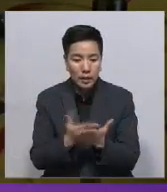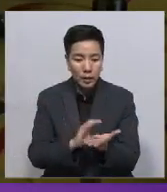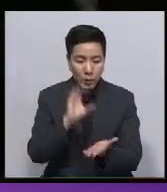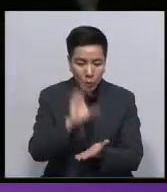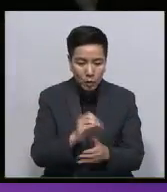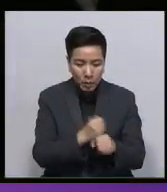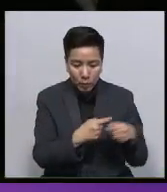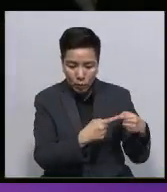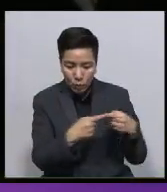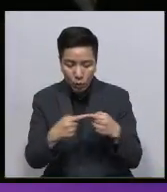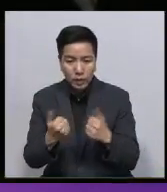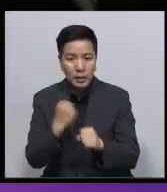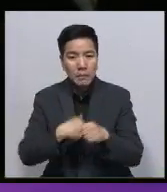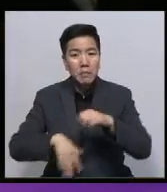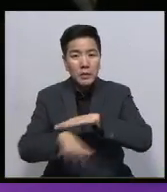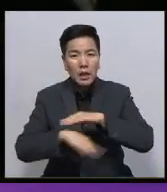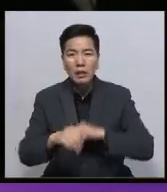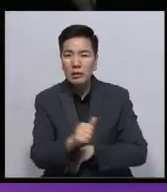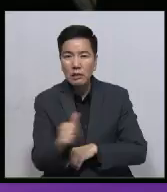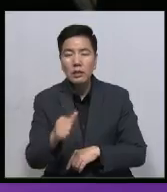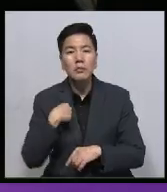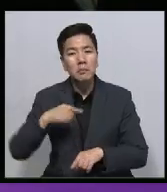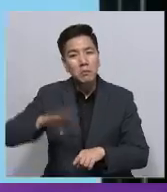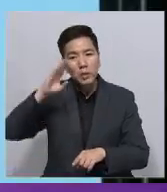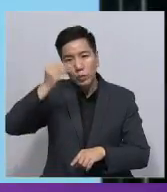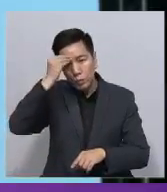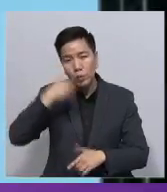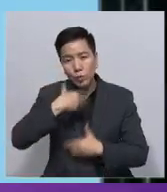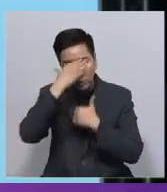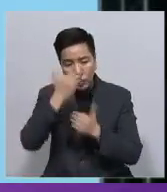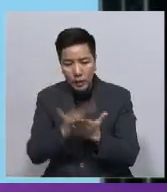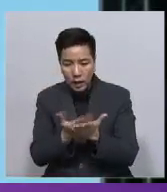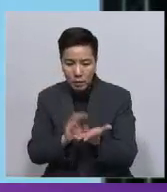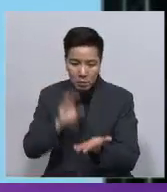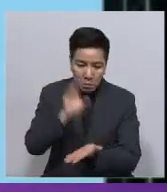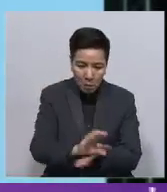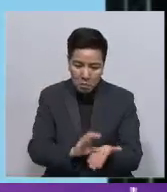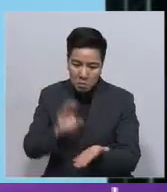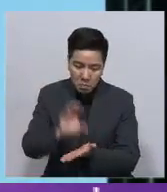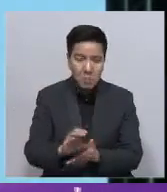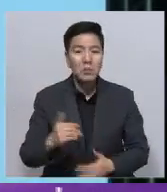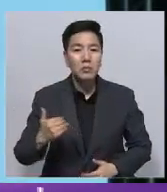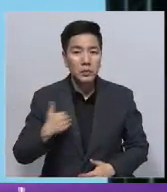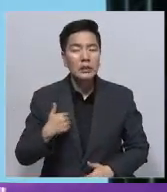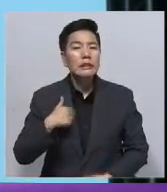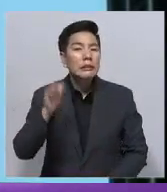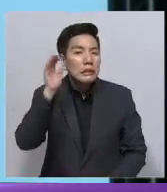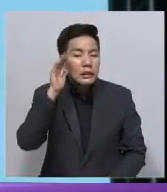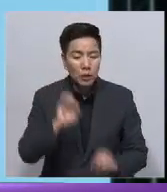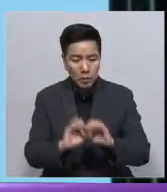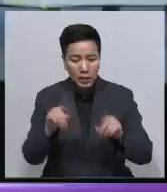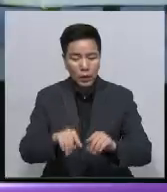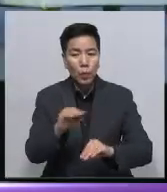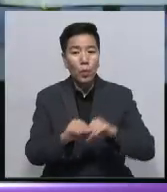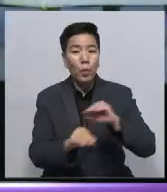ที่ต่อเนื่องและโครงสร้างพื้นฐานที่ดีทำให้มีบริษัทญี่ปุ่นเข้ามาลงทุนในประเทศไทยเป็นจำนวนมากและเชื่อว่าความชัดเจน